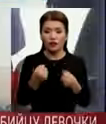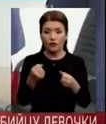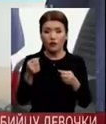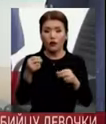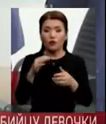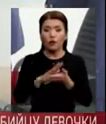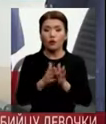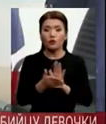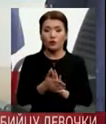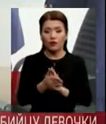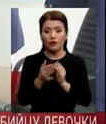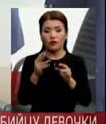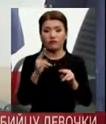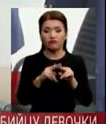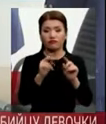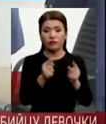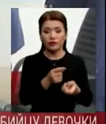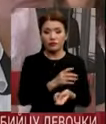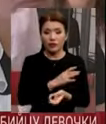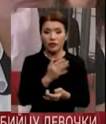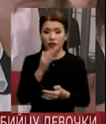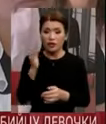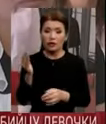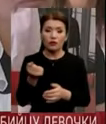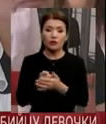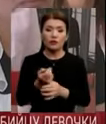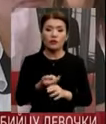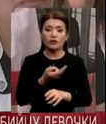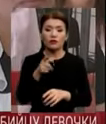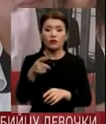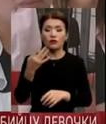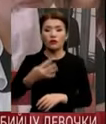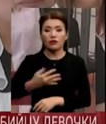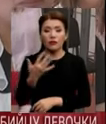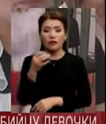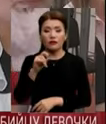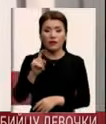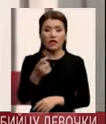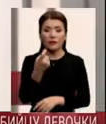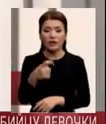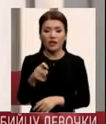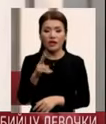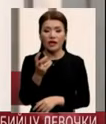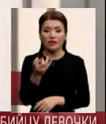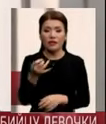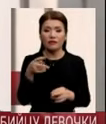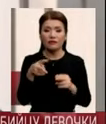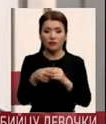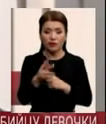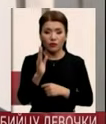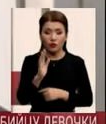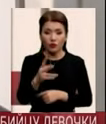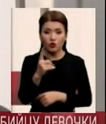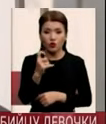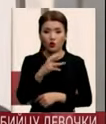осужден условно. Теперь, кроме пожизненного заключения, 48-летнему преступнику грозит химическая кастрация. Также он должен выплатить